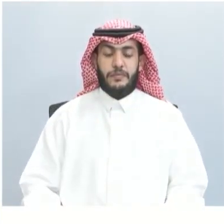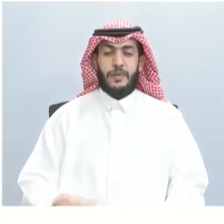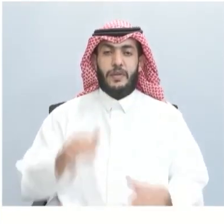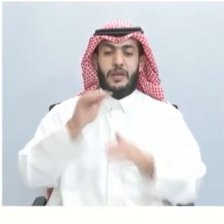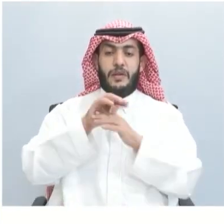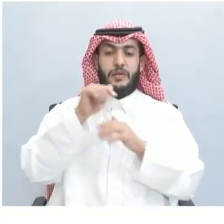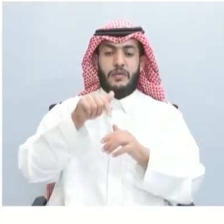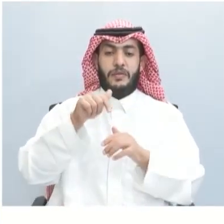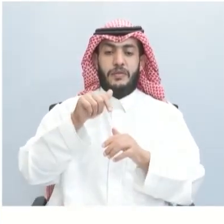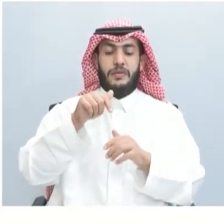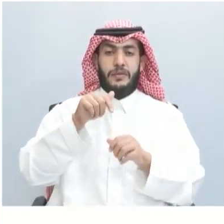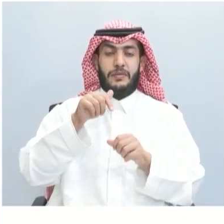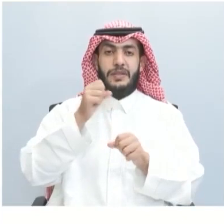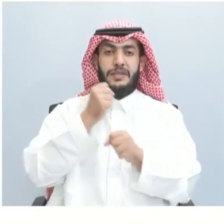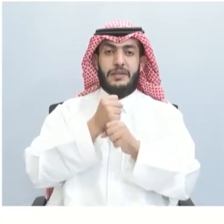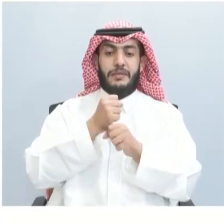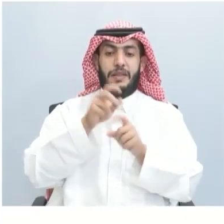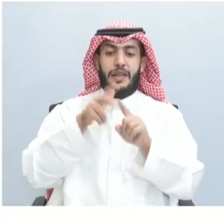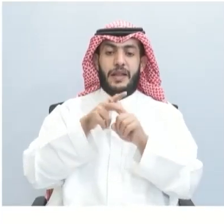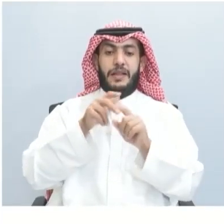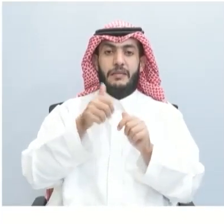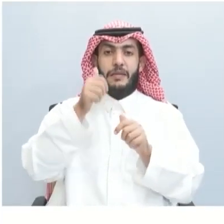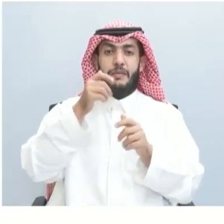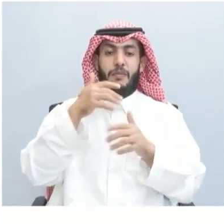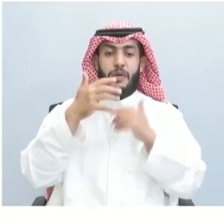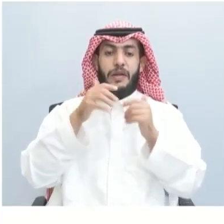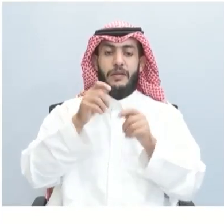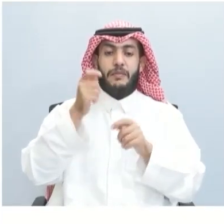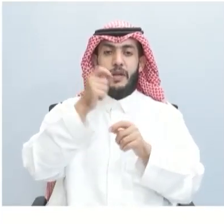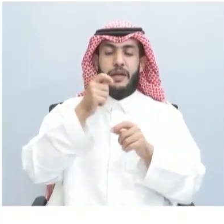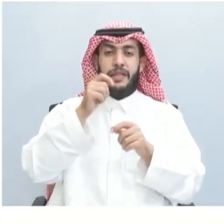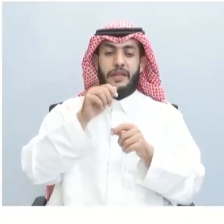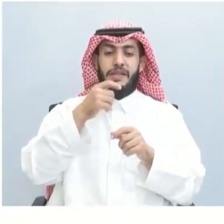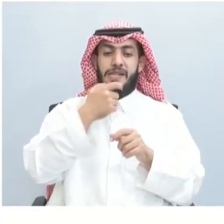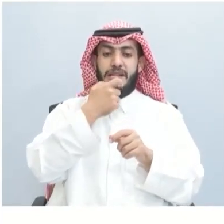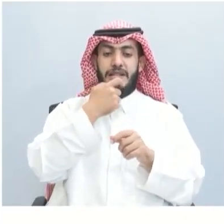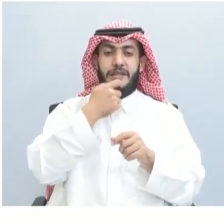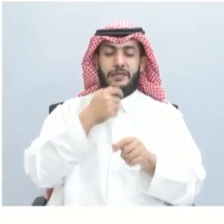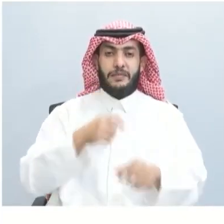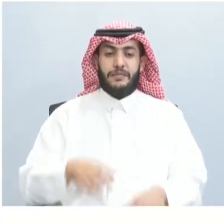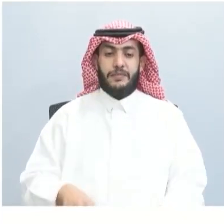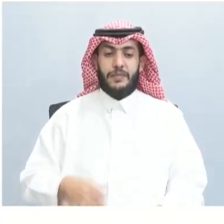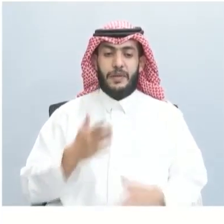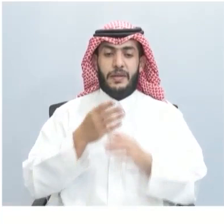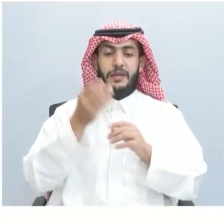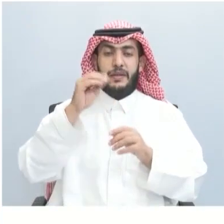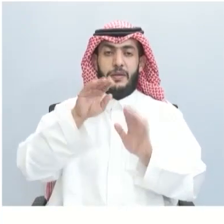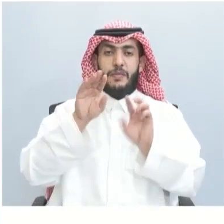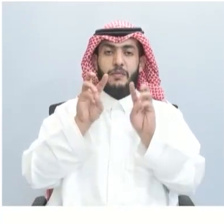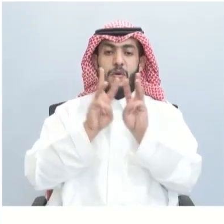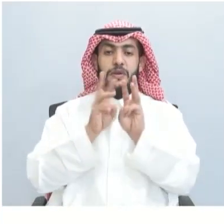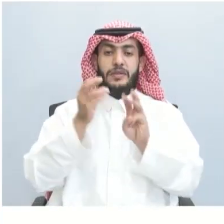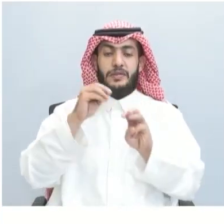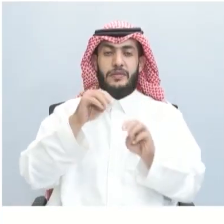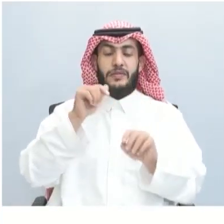درسنا اليوم سيتم استخدام تقنيات تحسين محركات البحث الاس اي او لرفع تصنيف